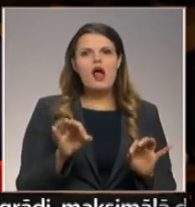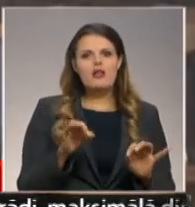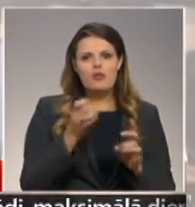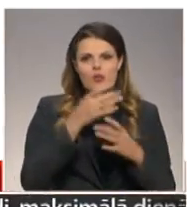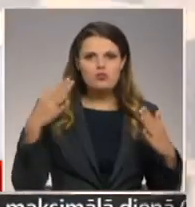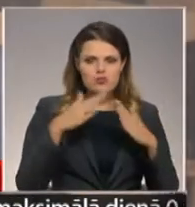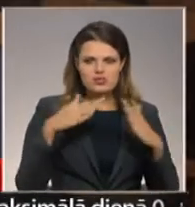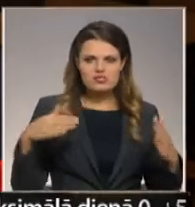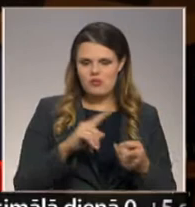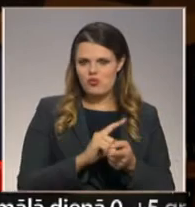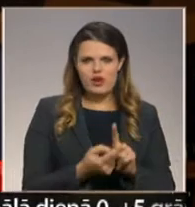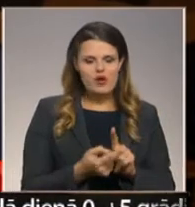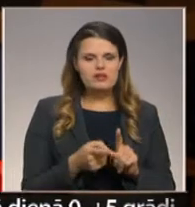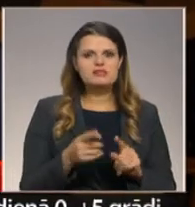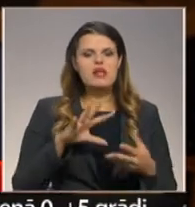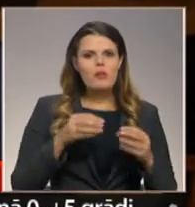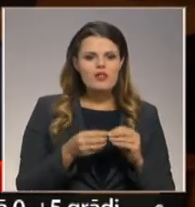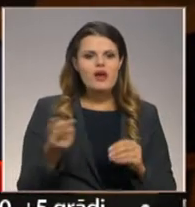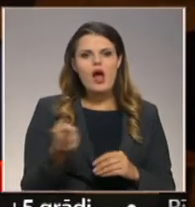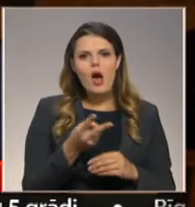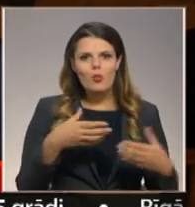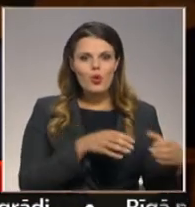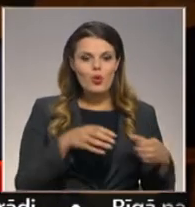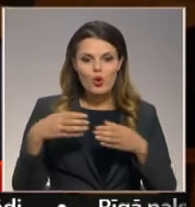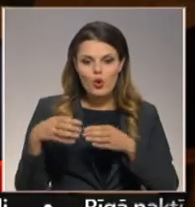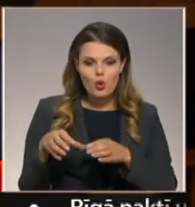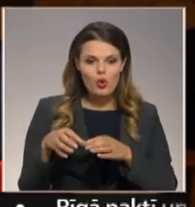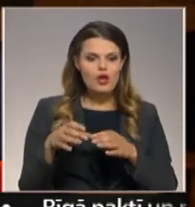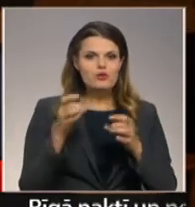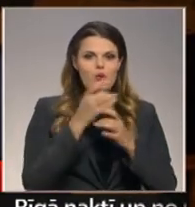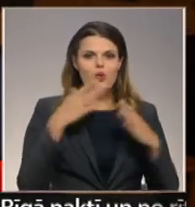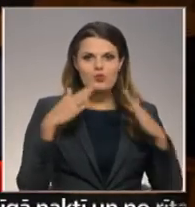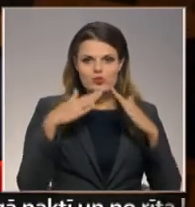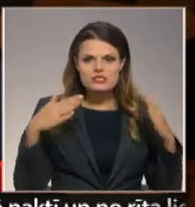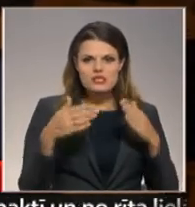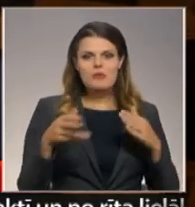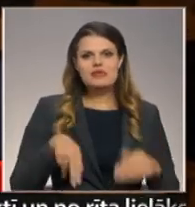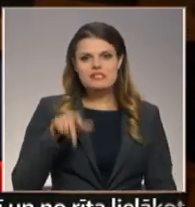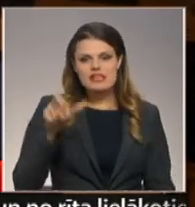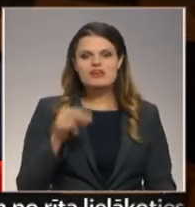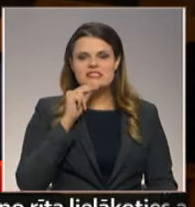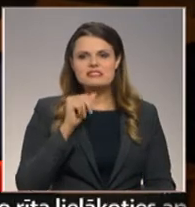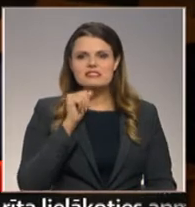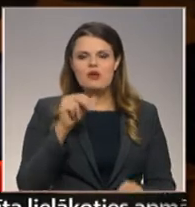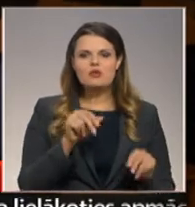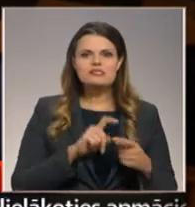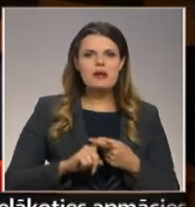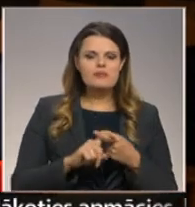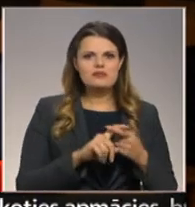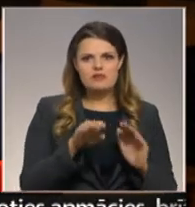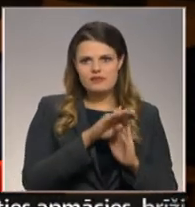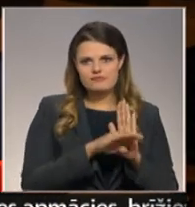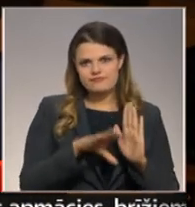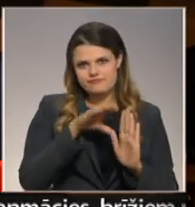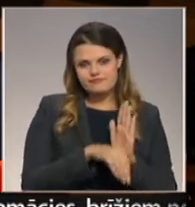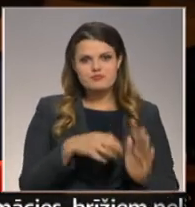reorganizācija. Ņemot vairāk to, ka abu kultūras namu direktors bija zaļo zemnieku sarakstā uz